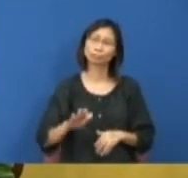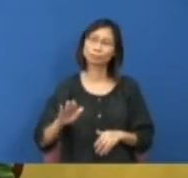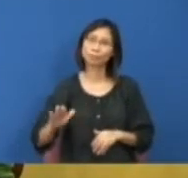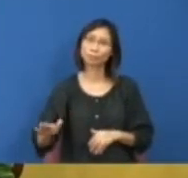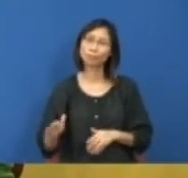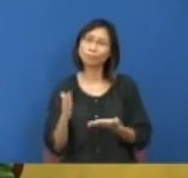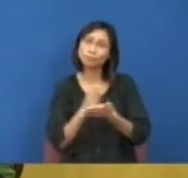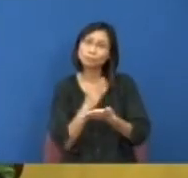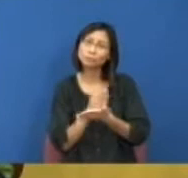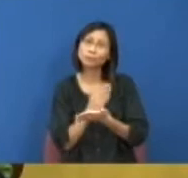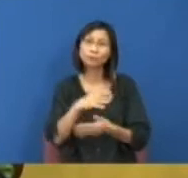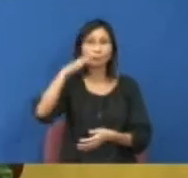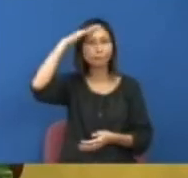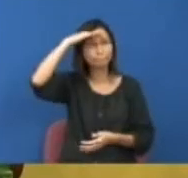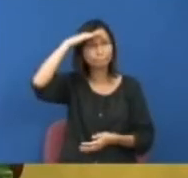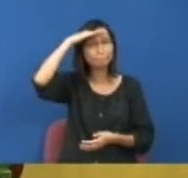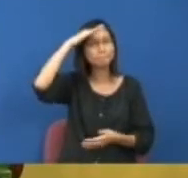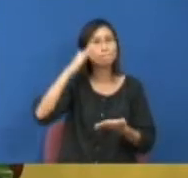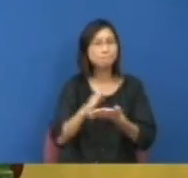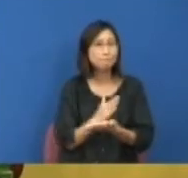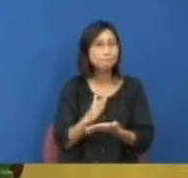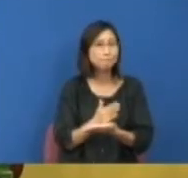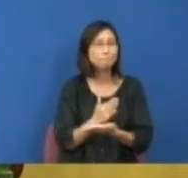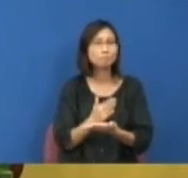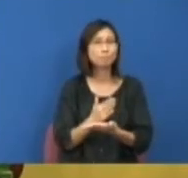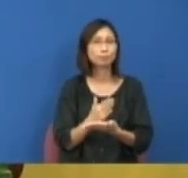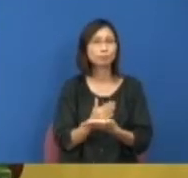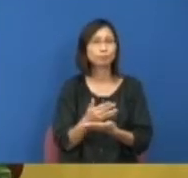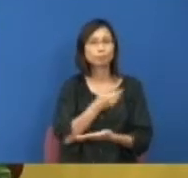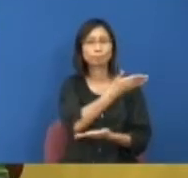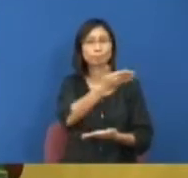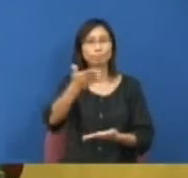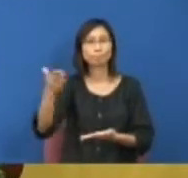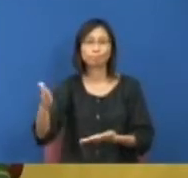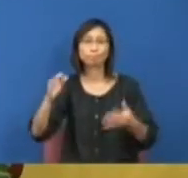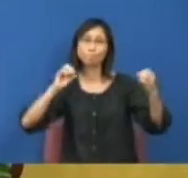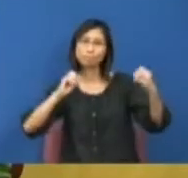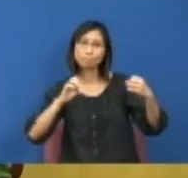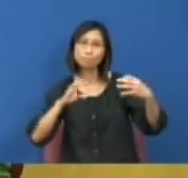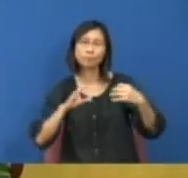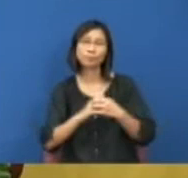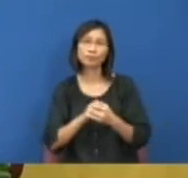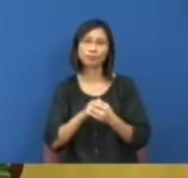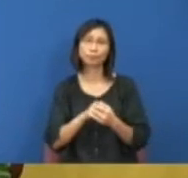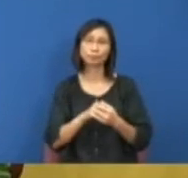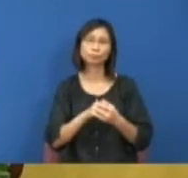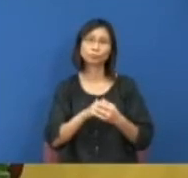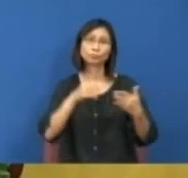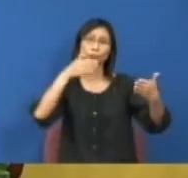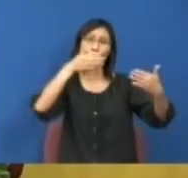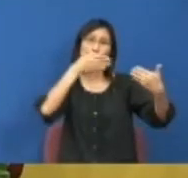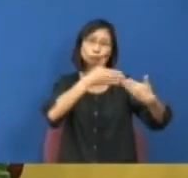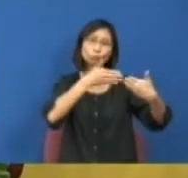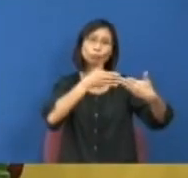試緊，唔單止警方，甚至試緊依一個大眾輿論咧，對於一啲透過力